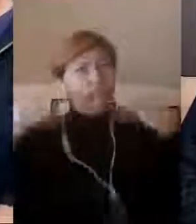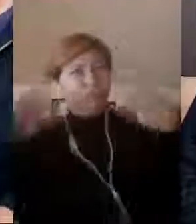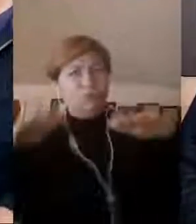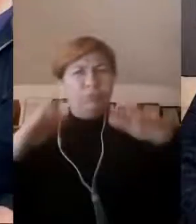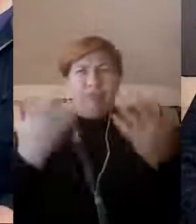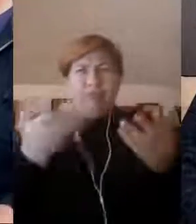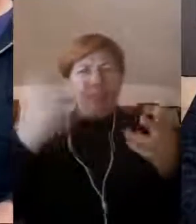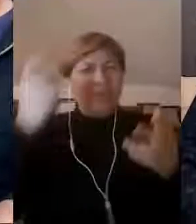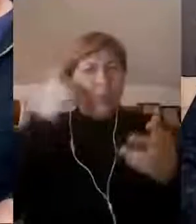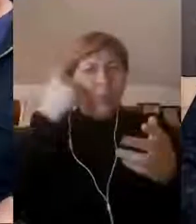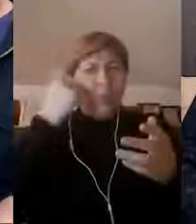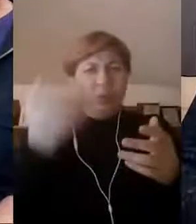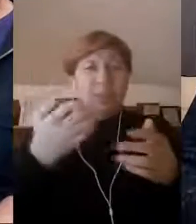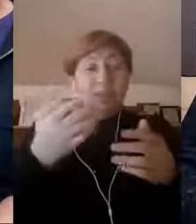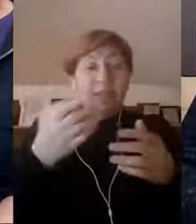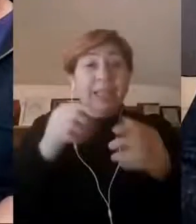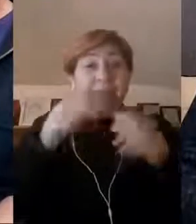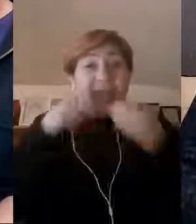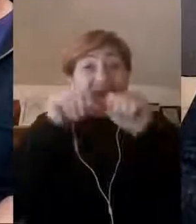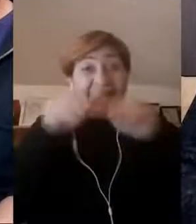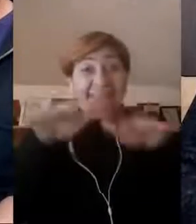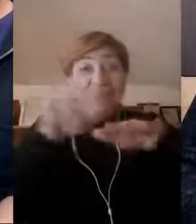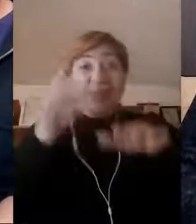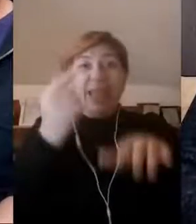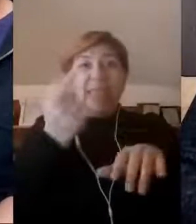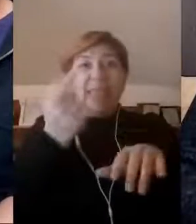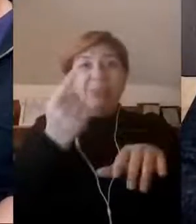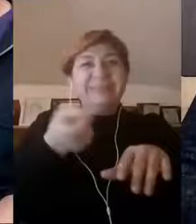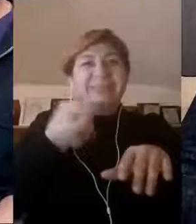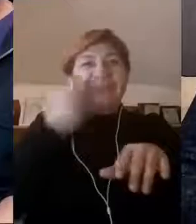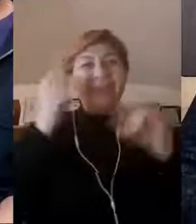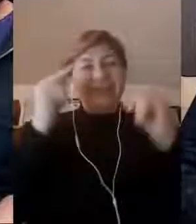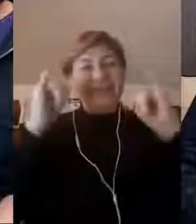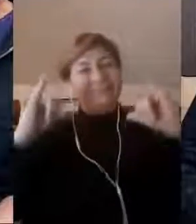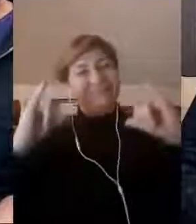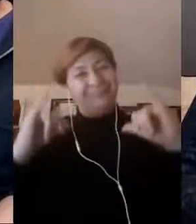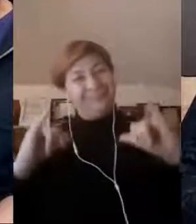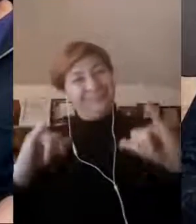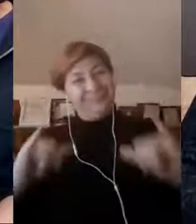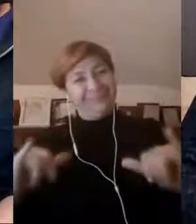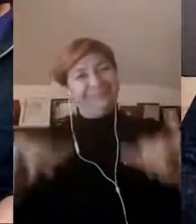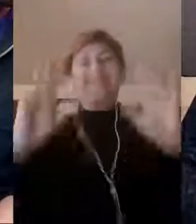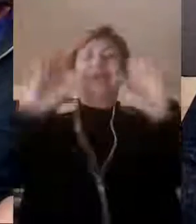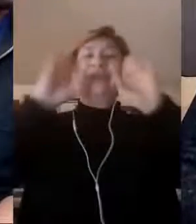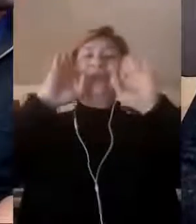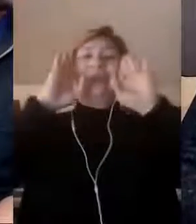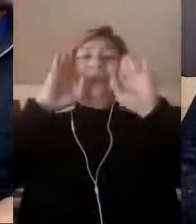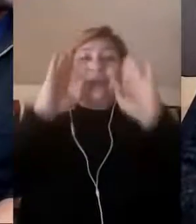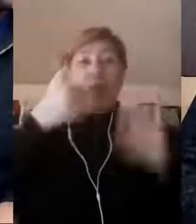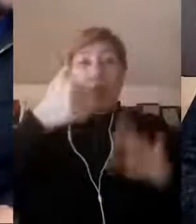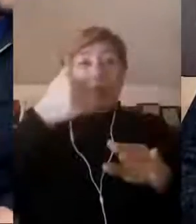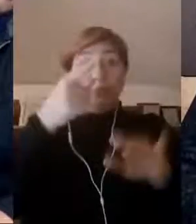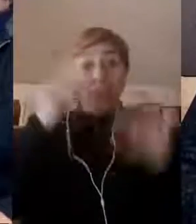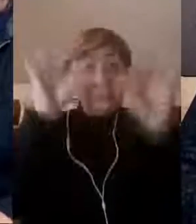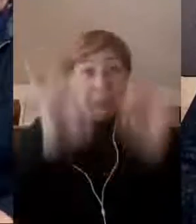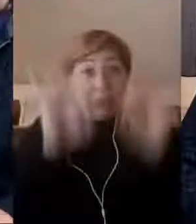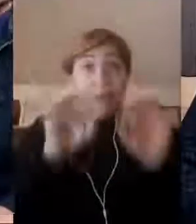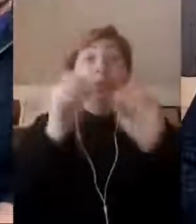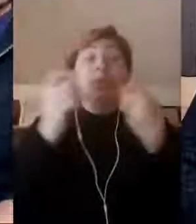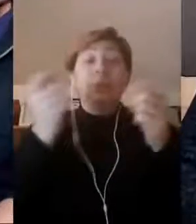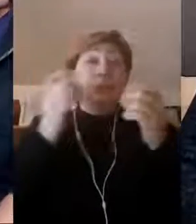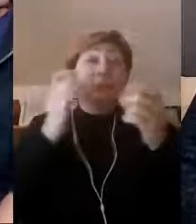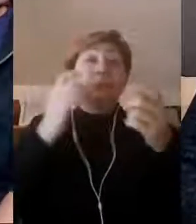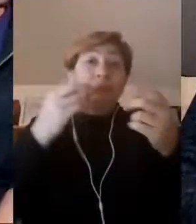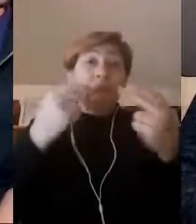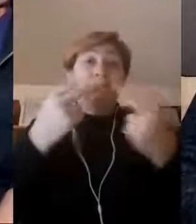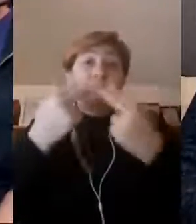değilsiniz artık. Ben yayından sonra bir yarım saat reset. Hani kafa Tamam, dinleme tamam. moduna geçiyorum, Tamam, bugün uzanıyorum. 6.30'dan beri yayında, ben biliyorum onu.